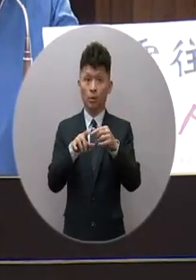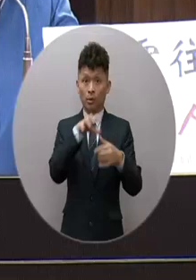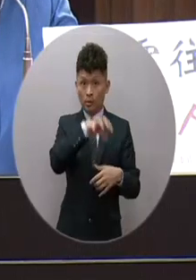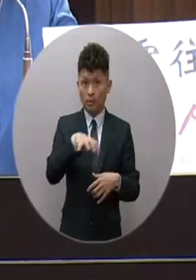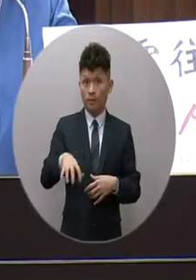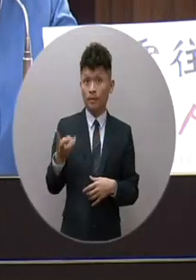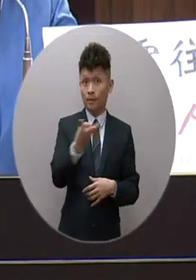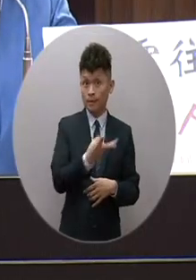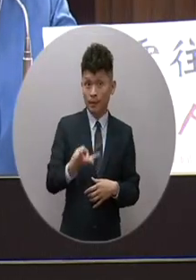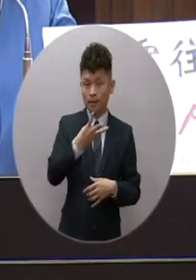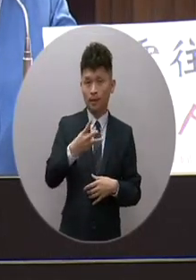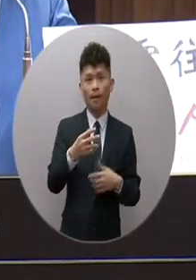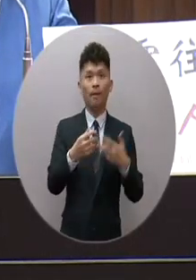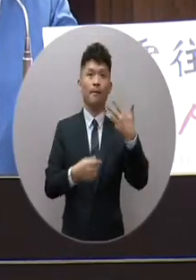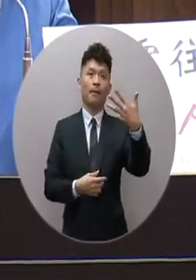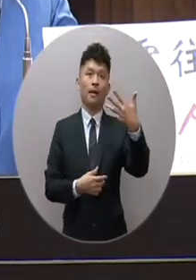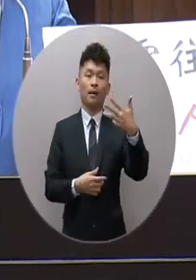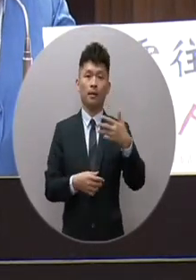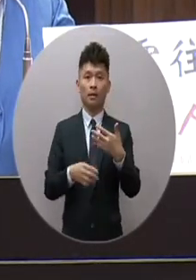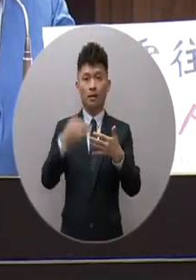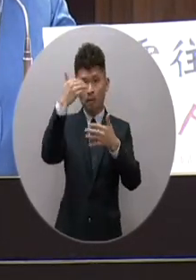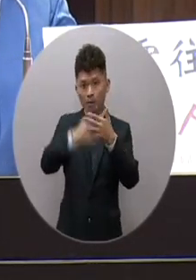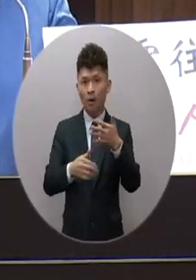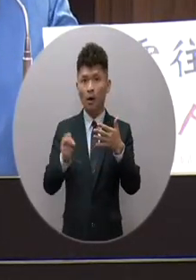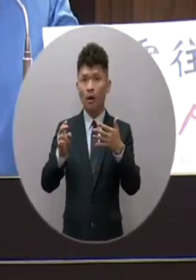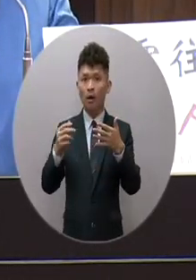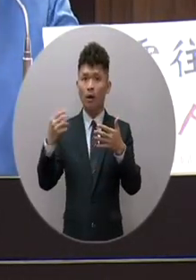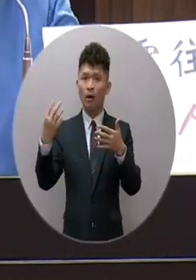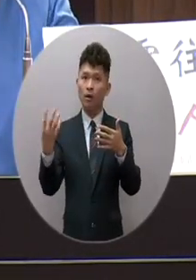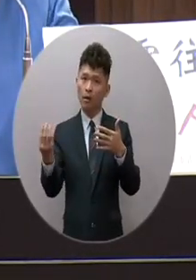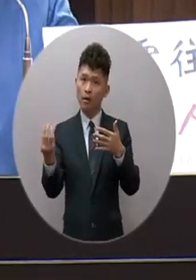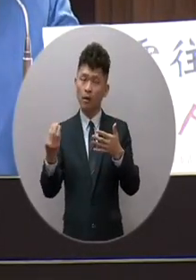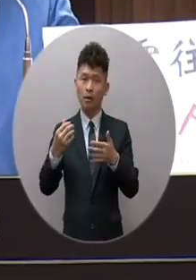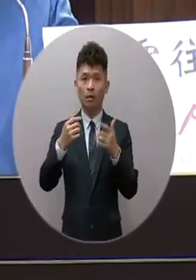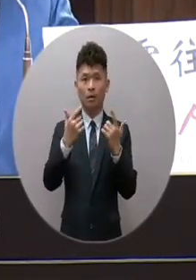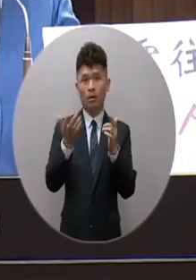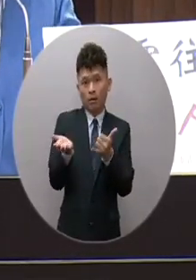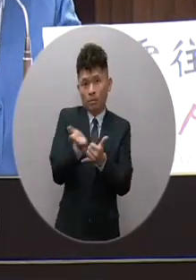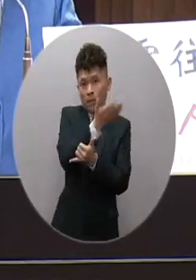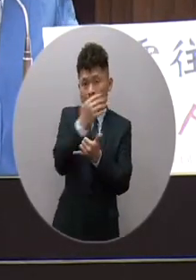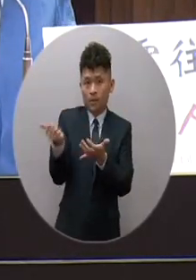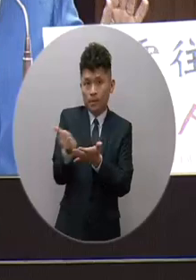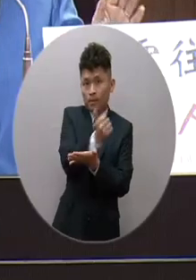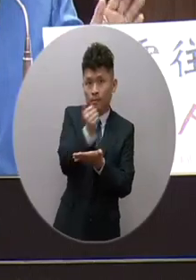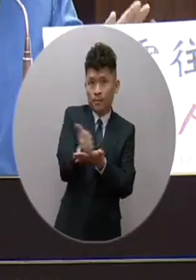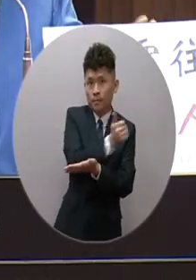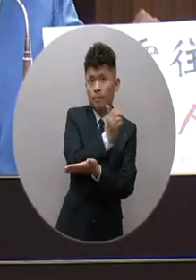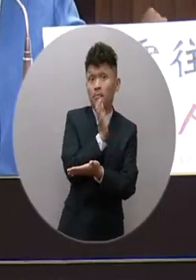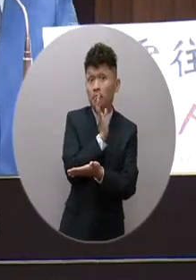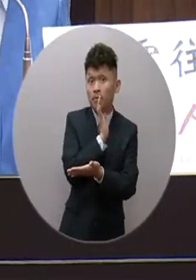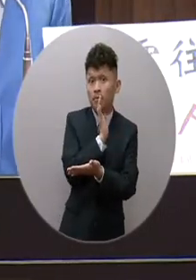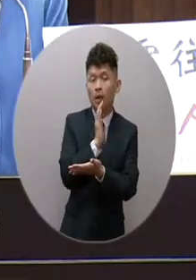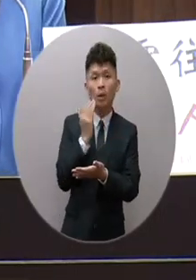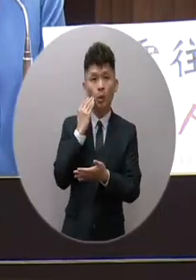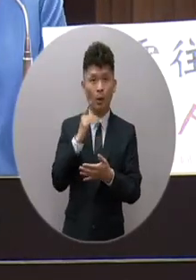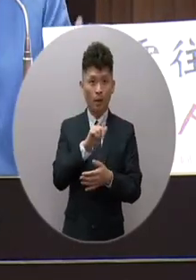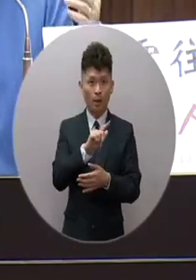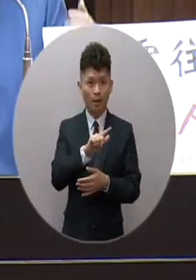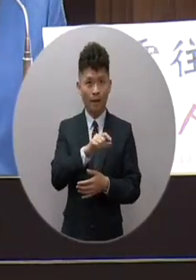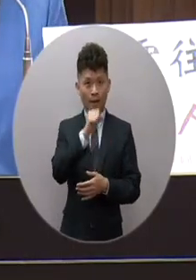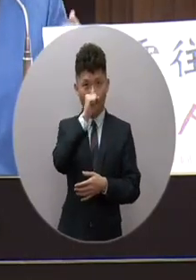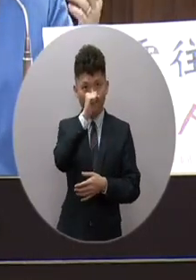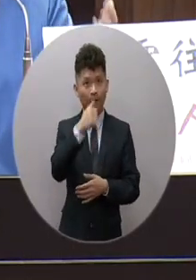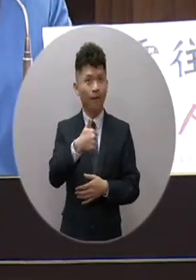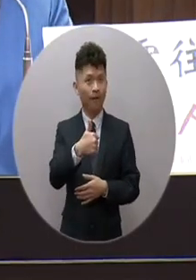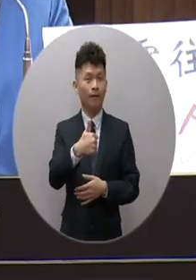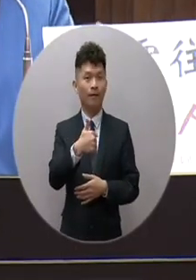那但是其他的电送哪里的？北送嘛，就北送。可是如果好东西我